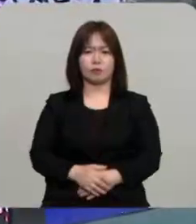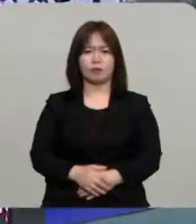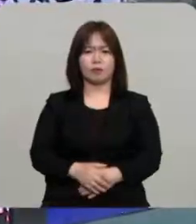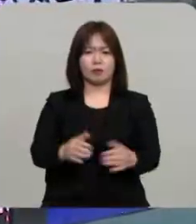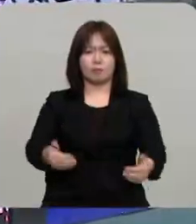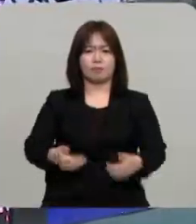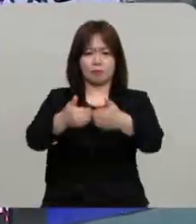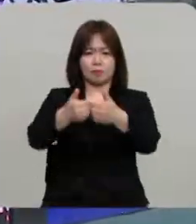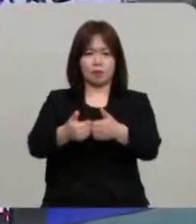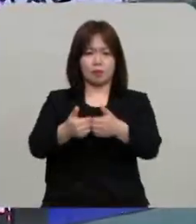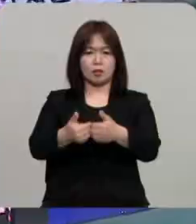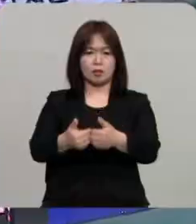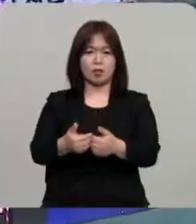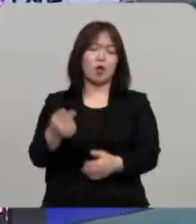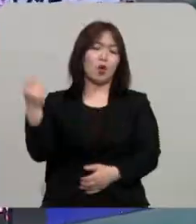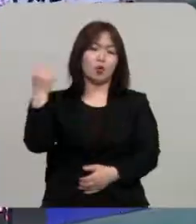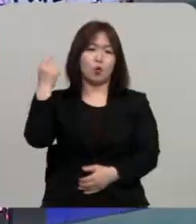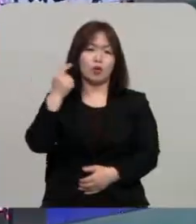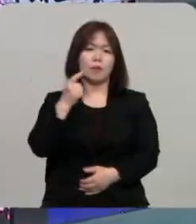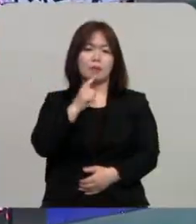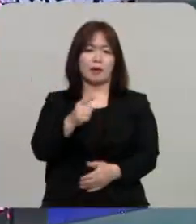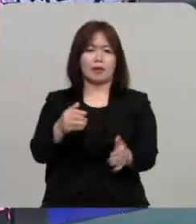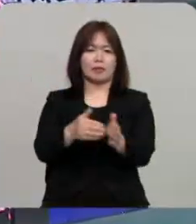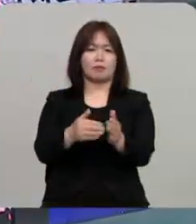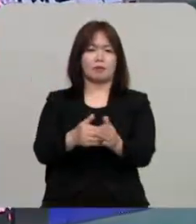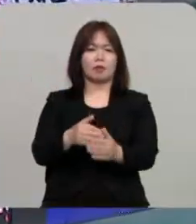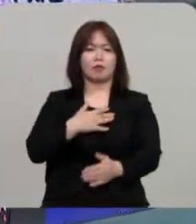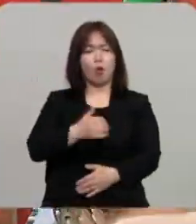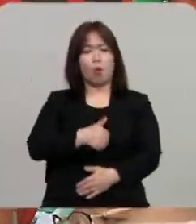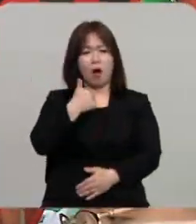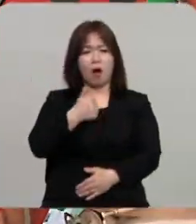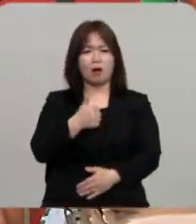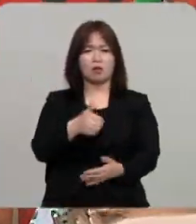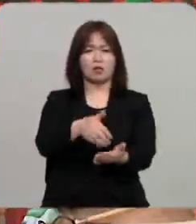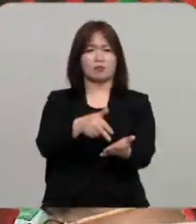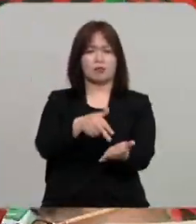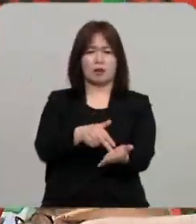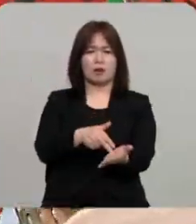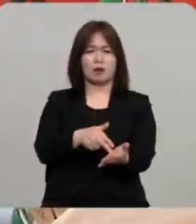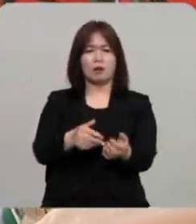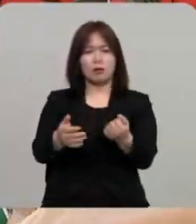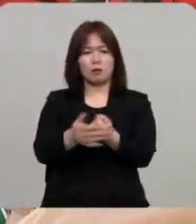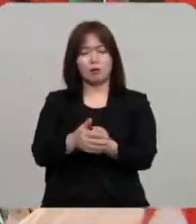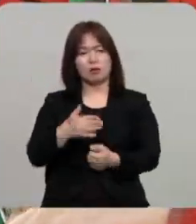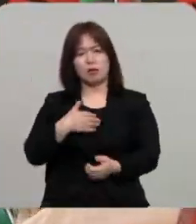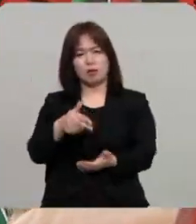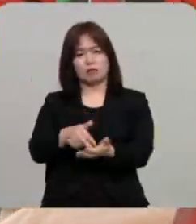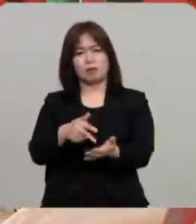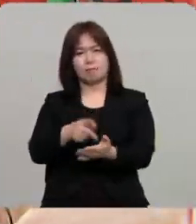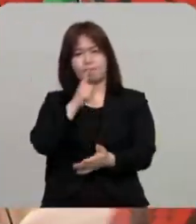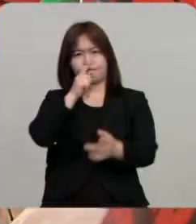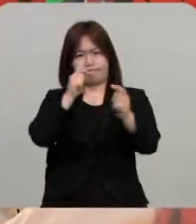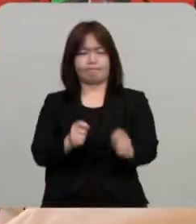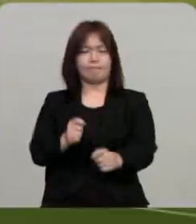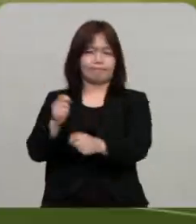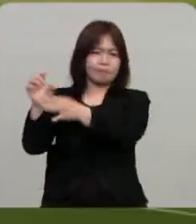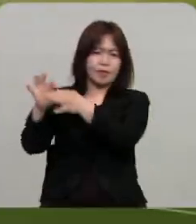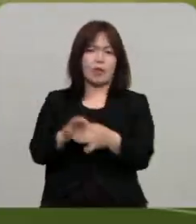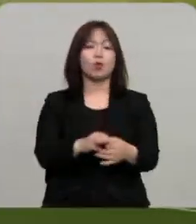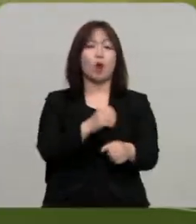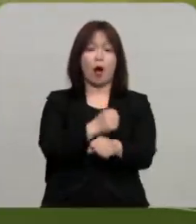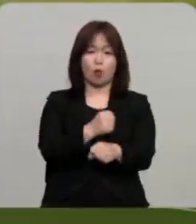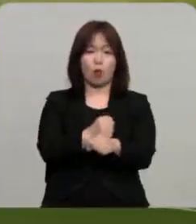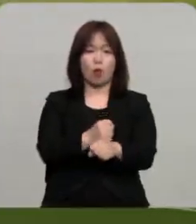대응은 앰프 응원으로 대응했습니다. 저희가 화가 나는 부분이고 그래서 저희는 보이콧을 계속 적극적으로